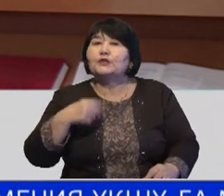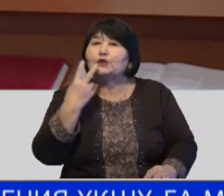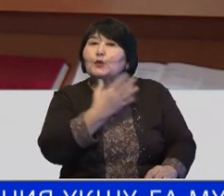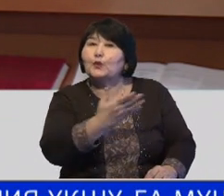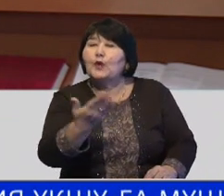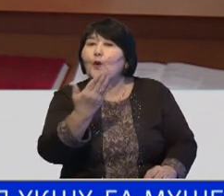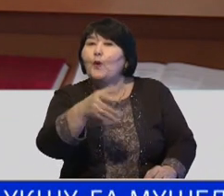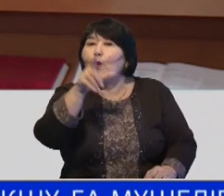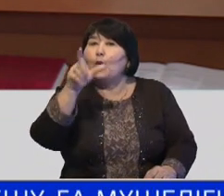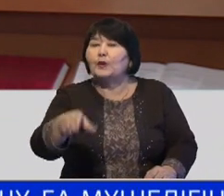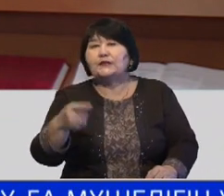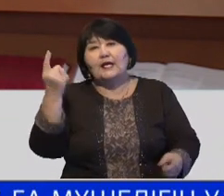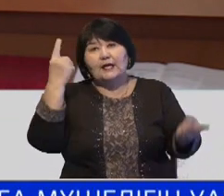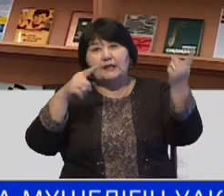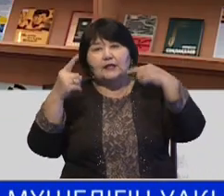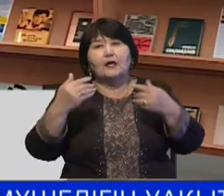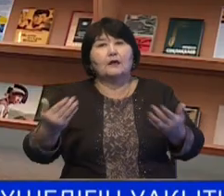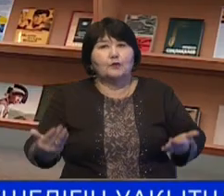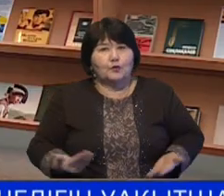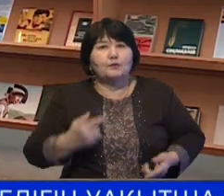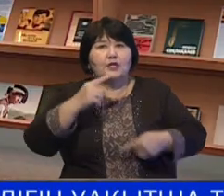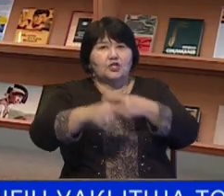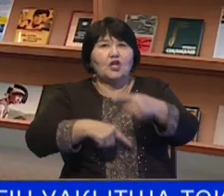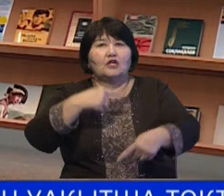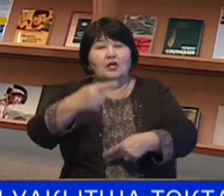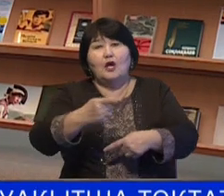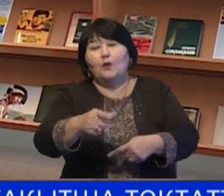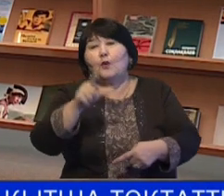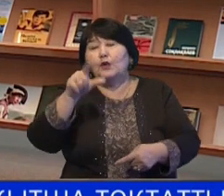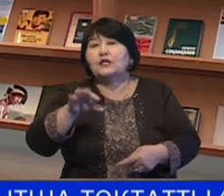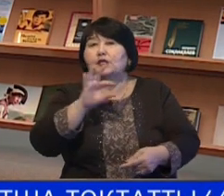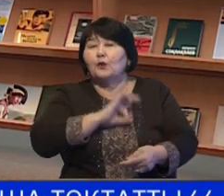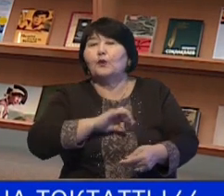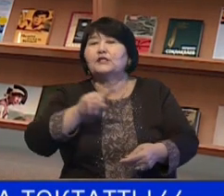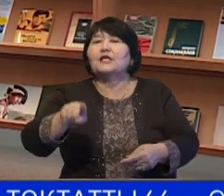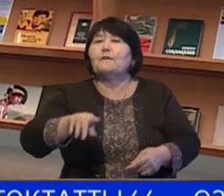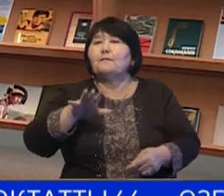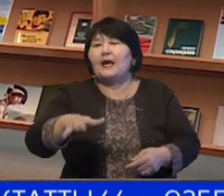отырмыз, ол кісінің шығармаларының өміршеңдігін, ол кісінің қолтаңбасының мәңгілік екендігін көрсетеді.